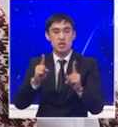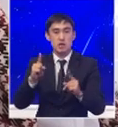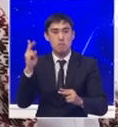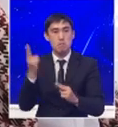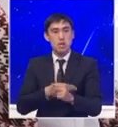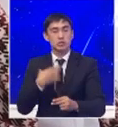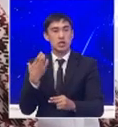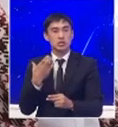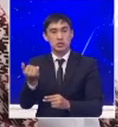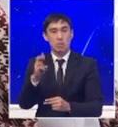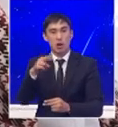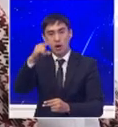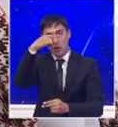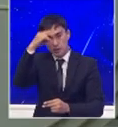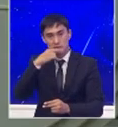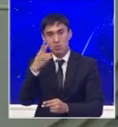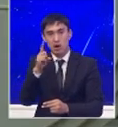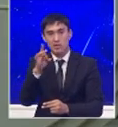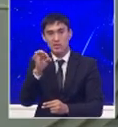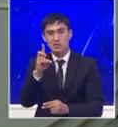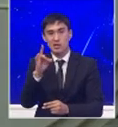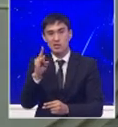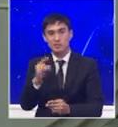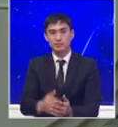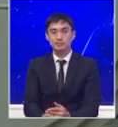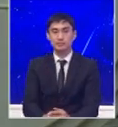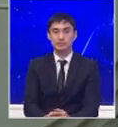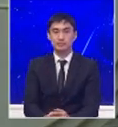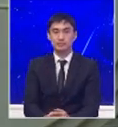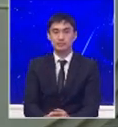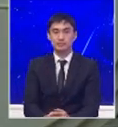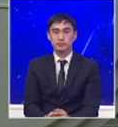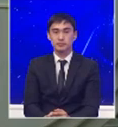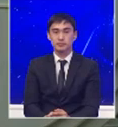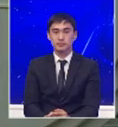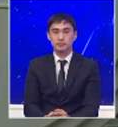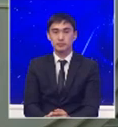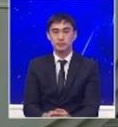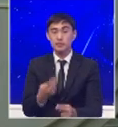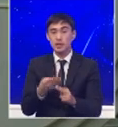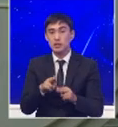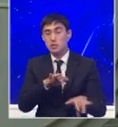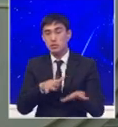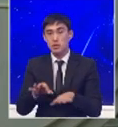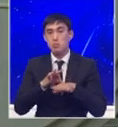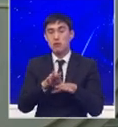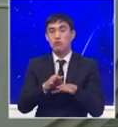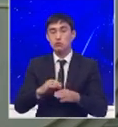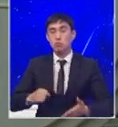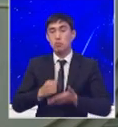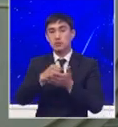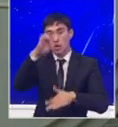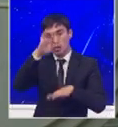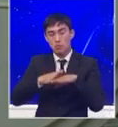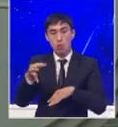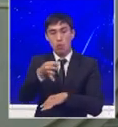бесстрашном казахском хане Кенесары. Батыр-бабалар музейінде облыс әкімінің қолдауымен. Это мероприятие проводится при поддержке